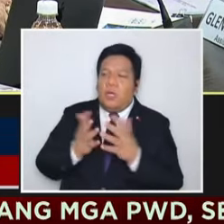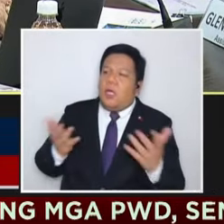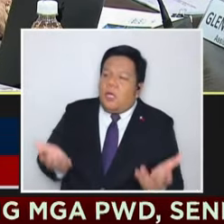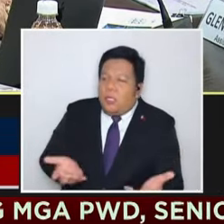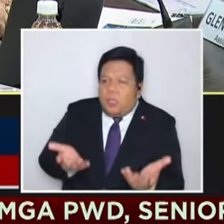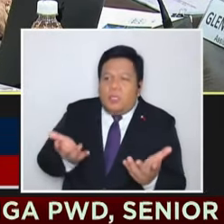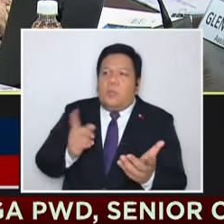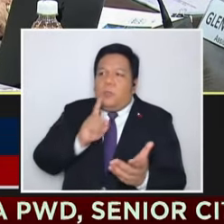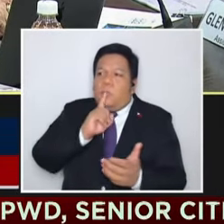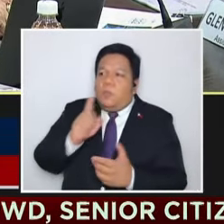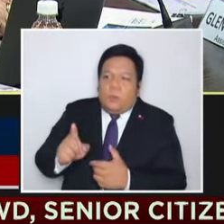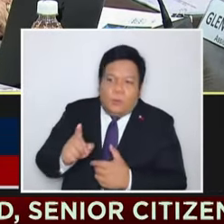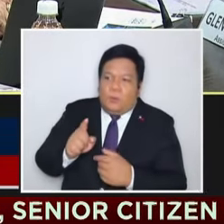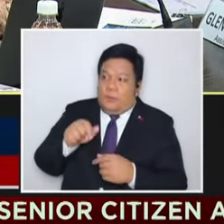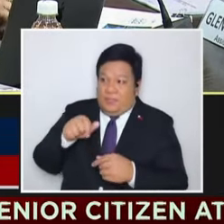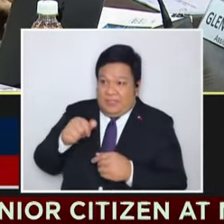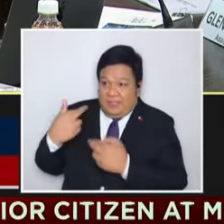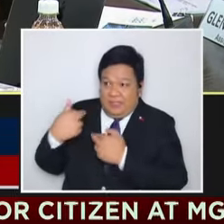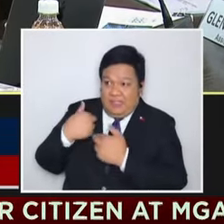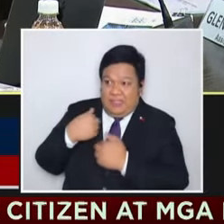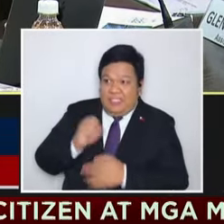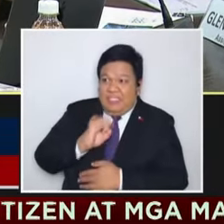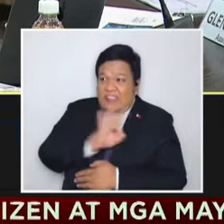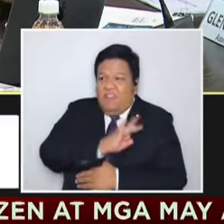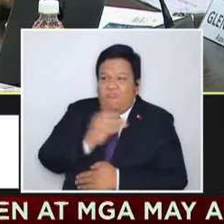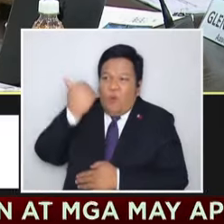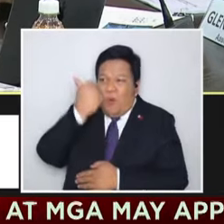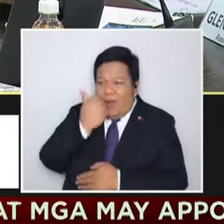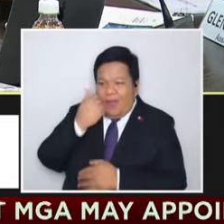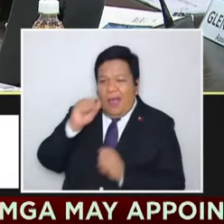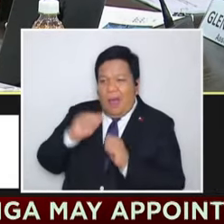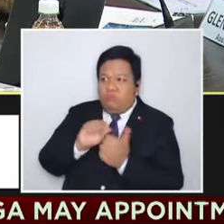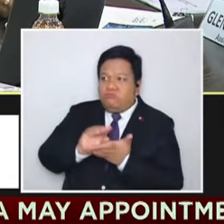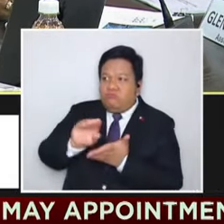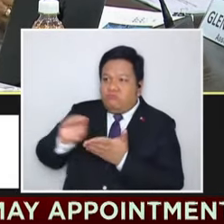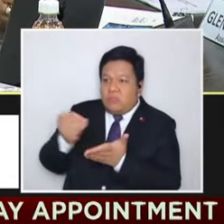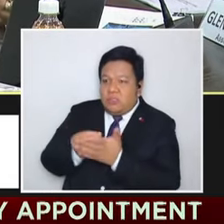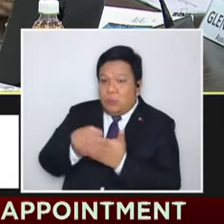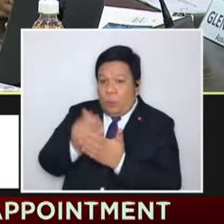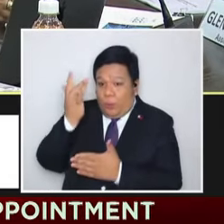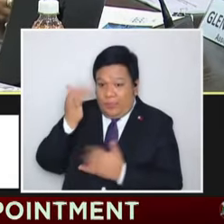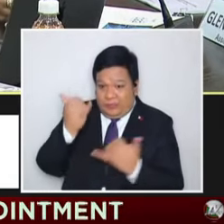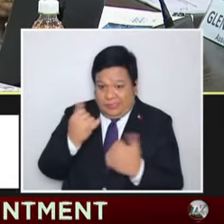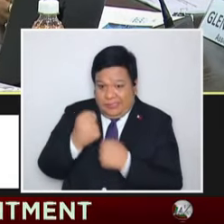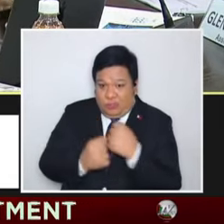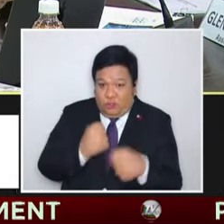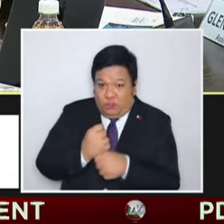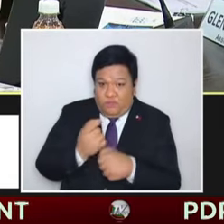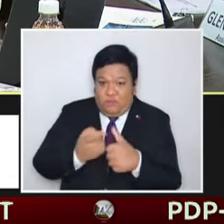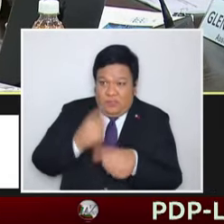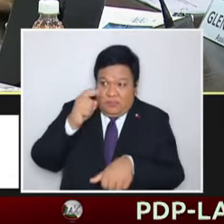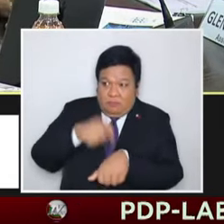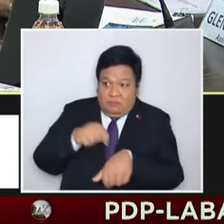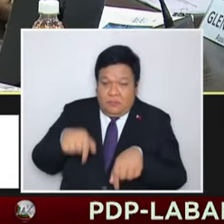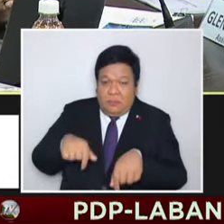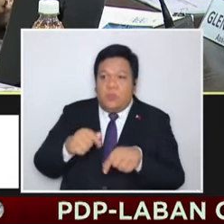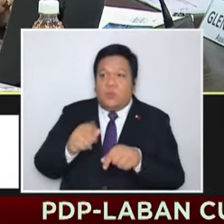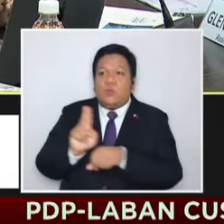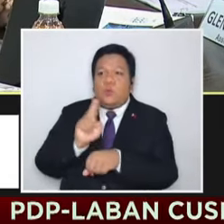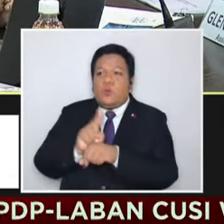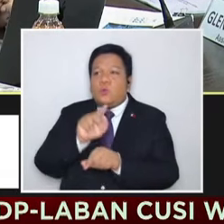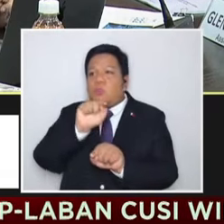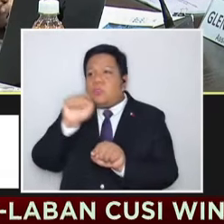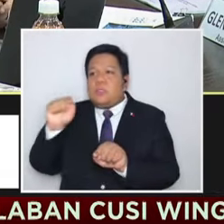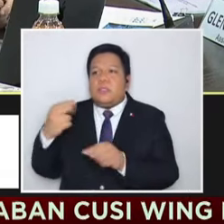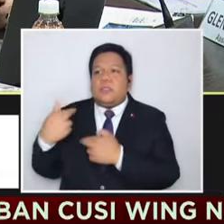disburse these funds, Madam Chair, because during the first time of this year, we utilize our SDO in order for us to pay